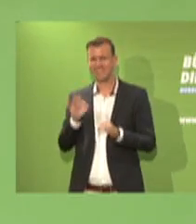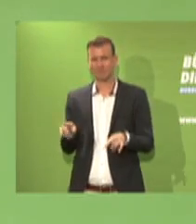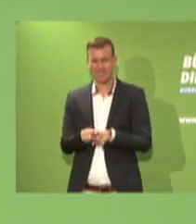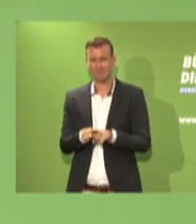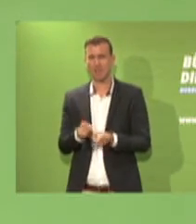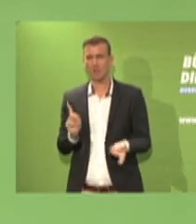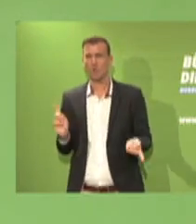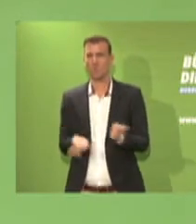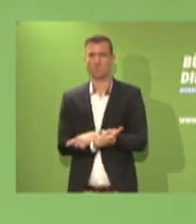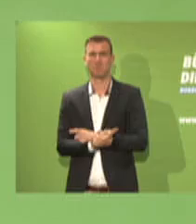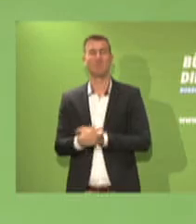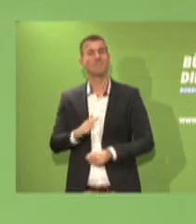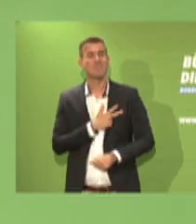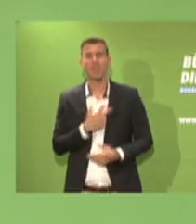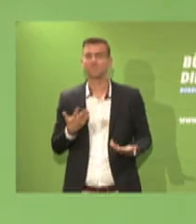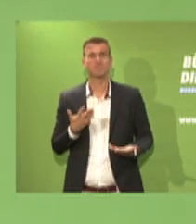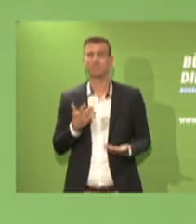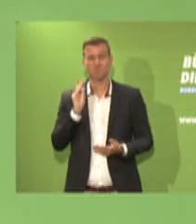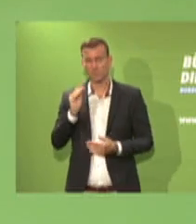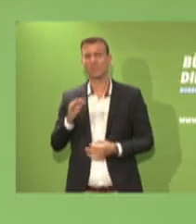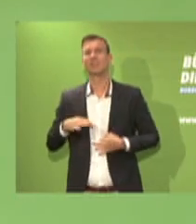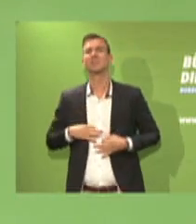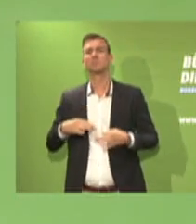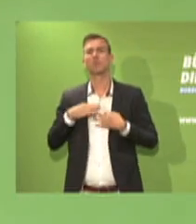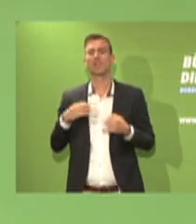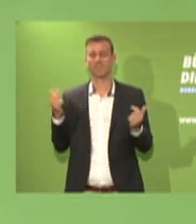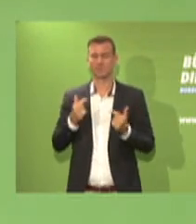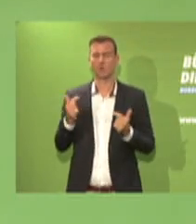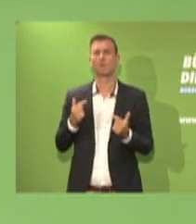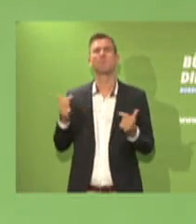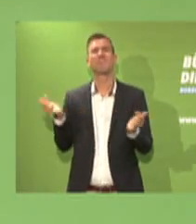es sein. Wir werden in Zukunft gesundheitliche Versorgung,